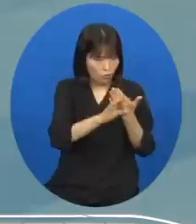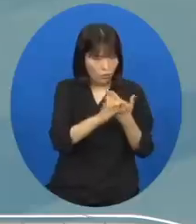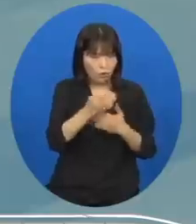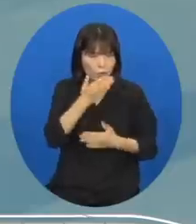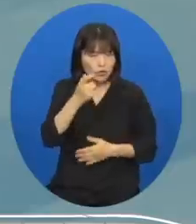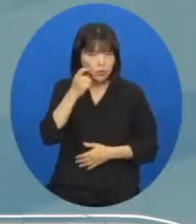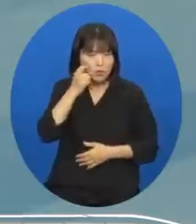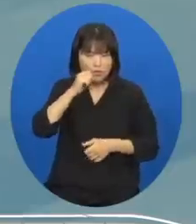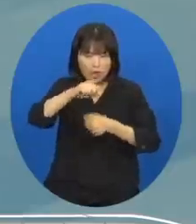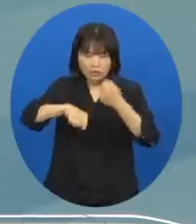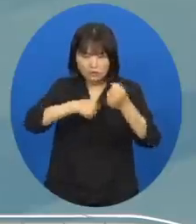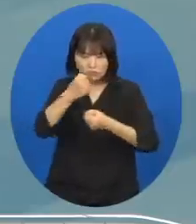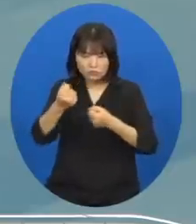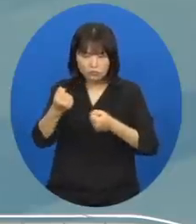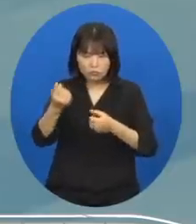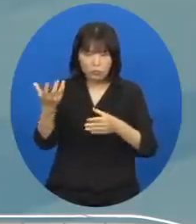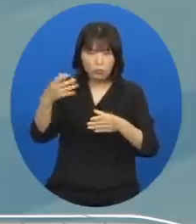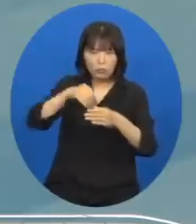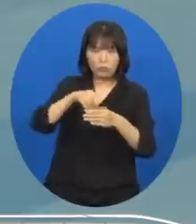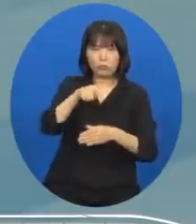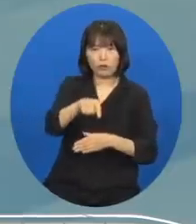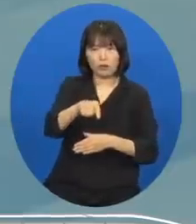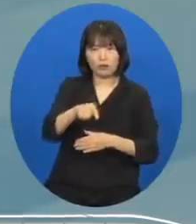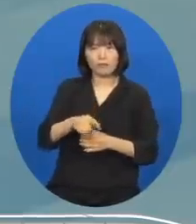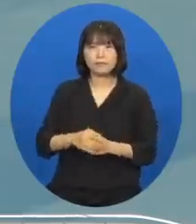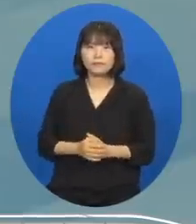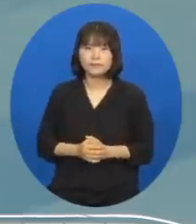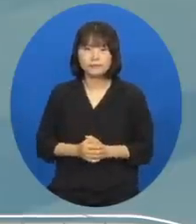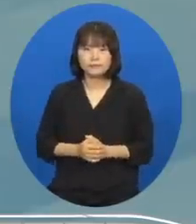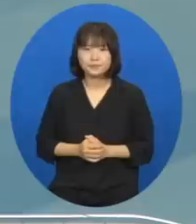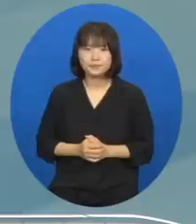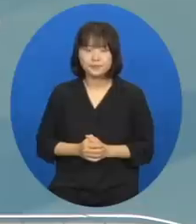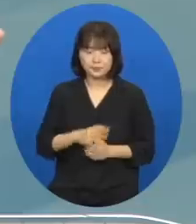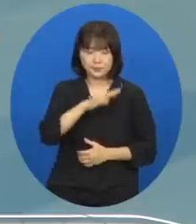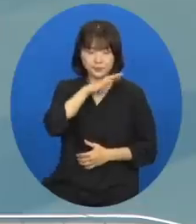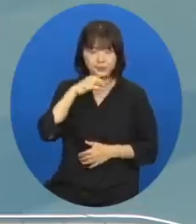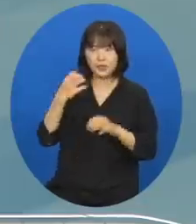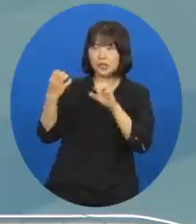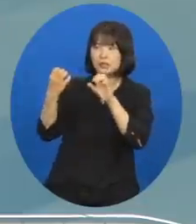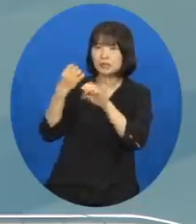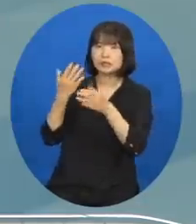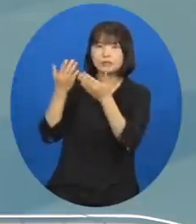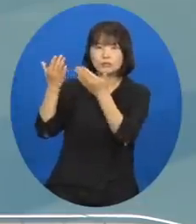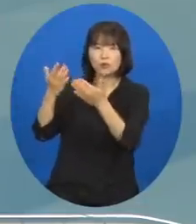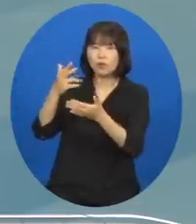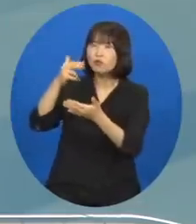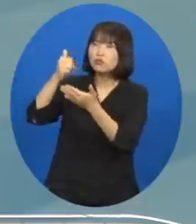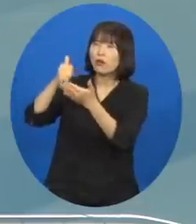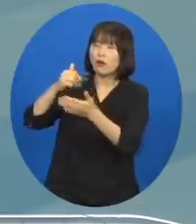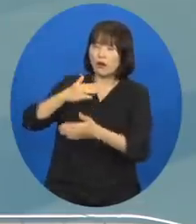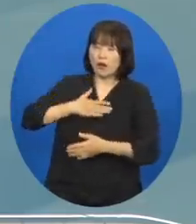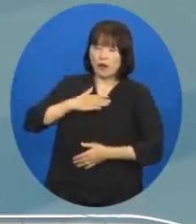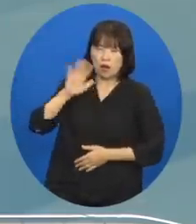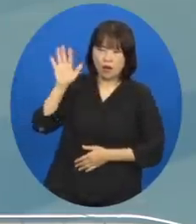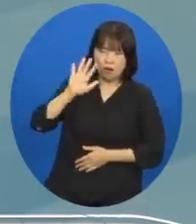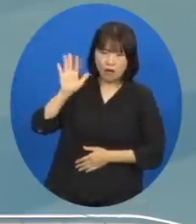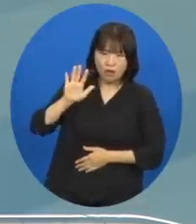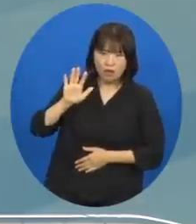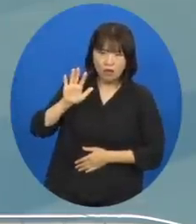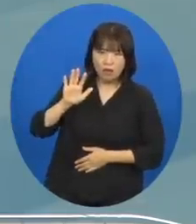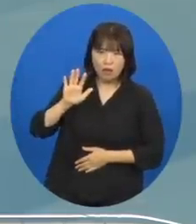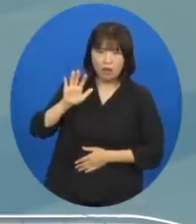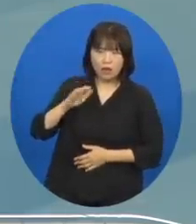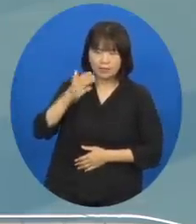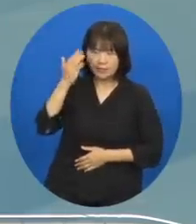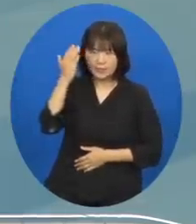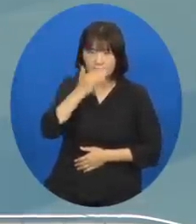못할 짐승들도 있는 거예요. 그래서 베드로가 이렇게 대답합니다. 주여 그럴 수 없나이다.